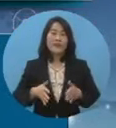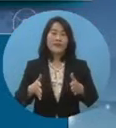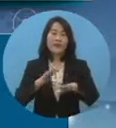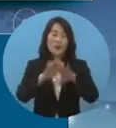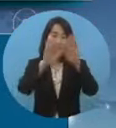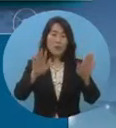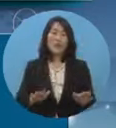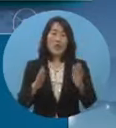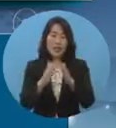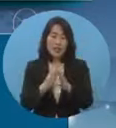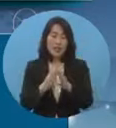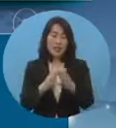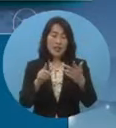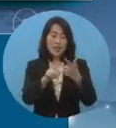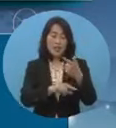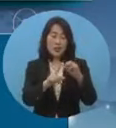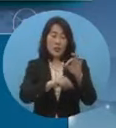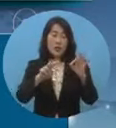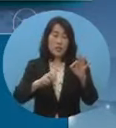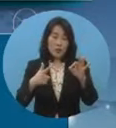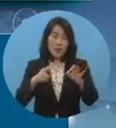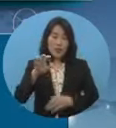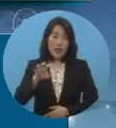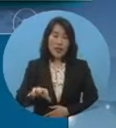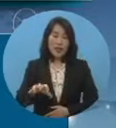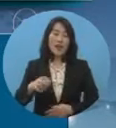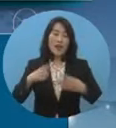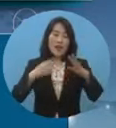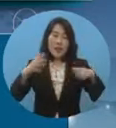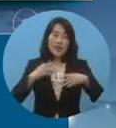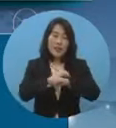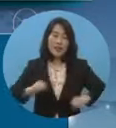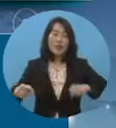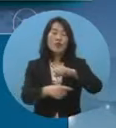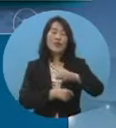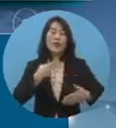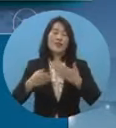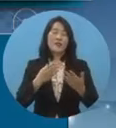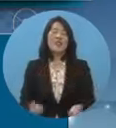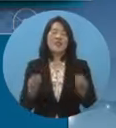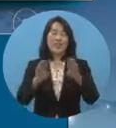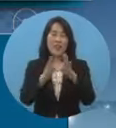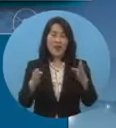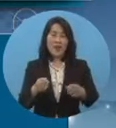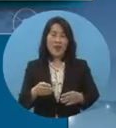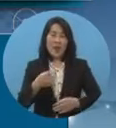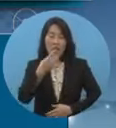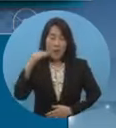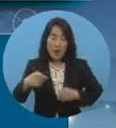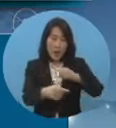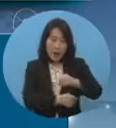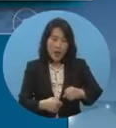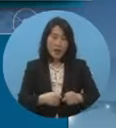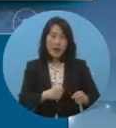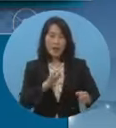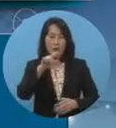전라남도 농업박물관 은 26일 농업 테마공원 일원에서 가을 들녘 수확 체험행사 를 엽니다 홀 태 풍 부